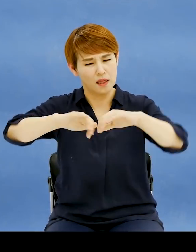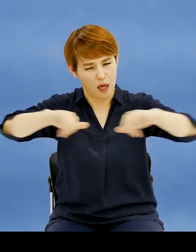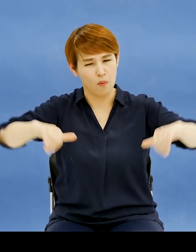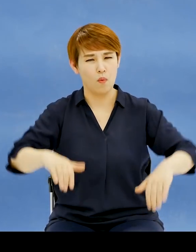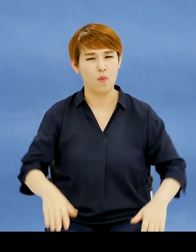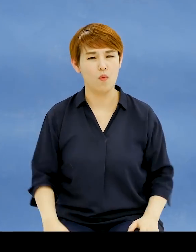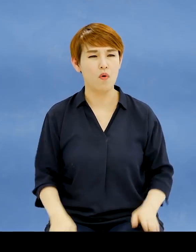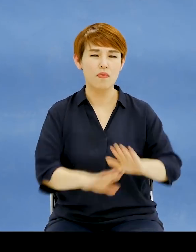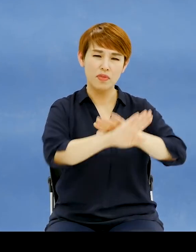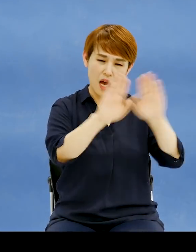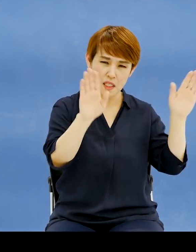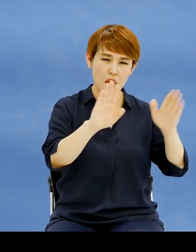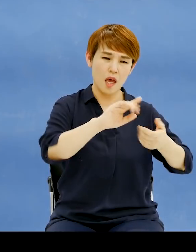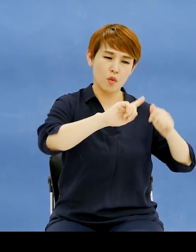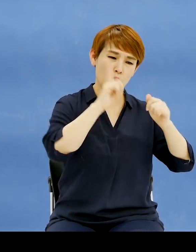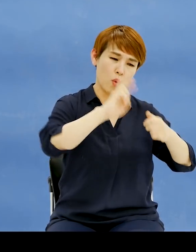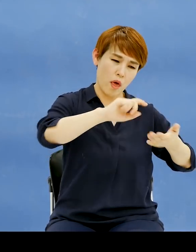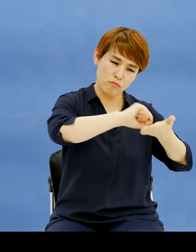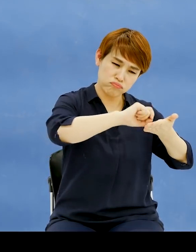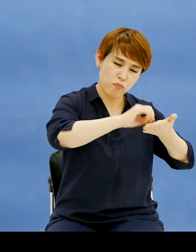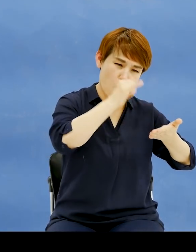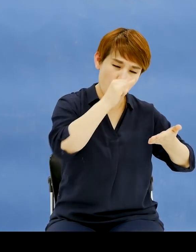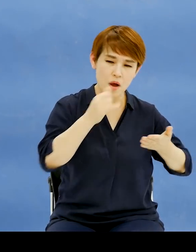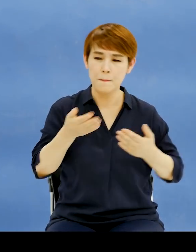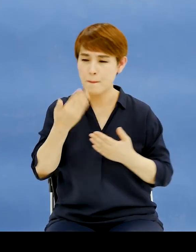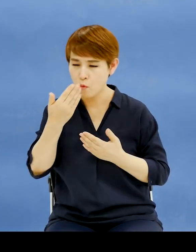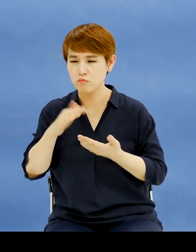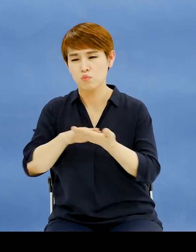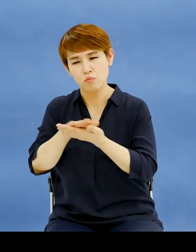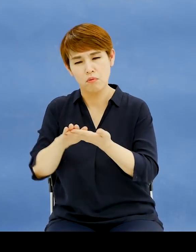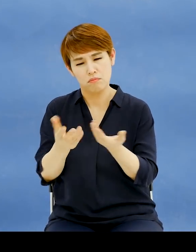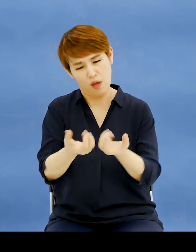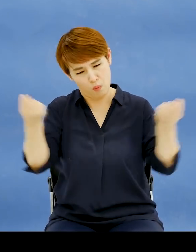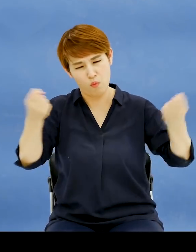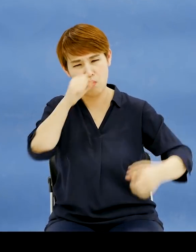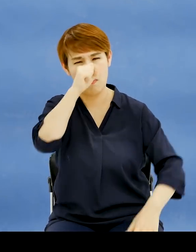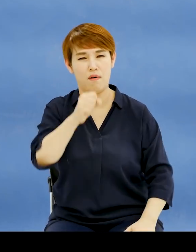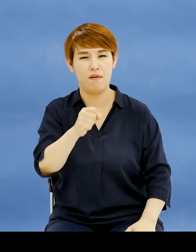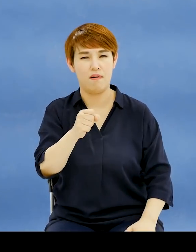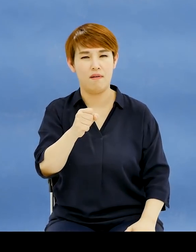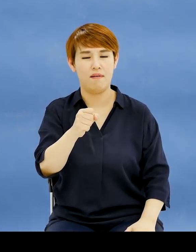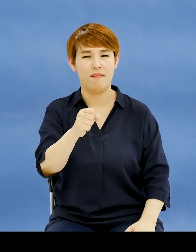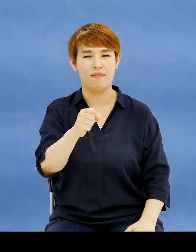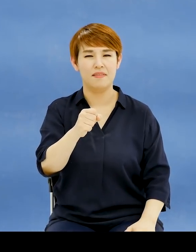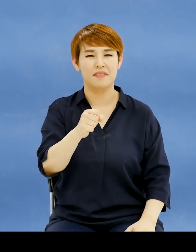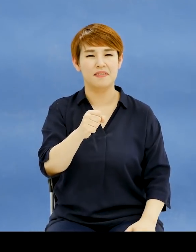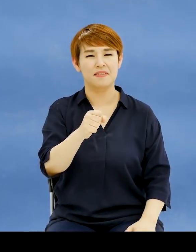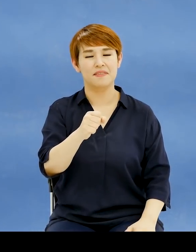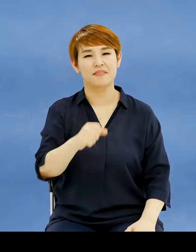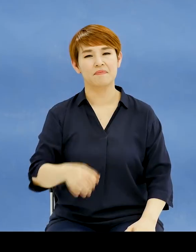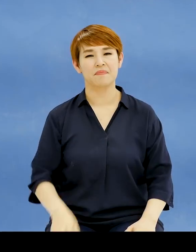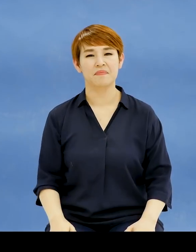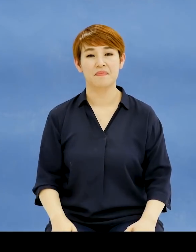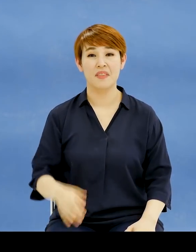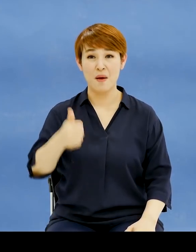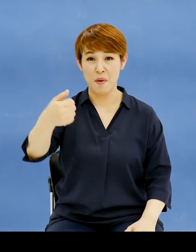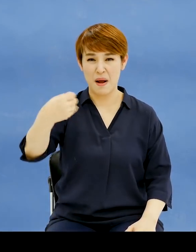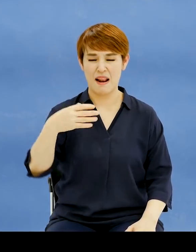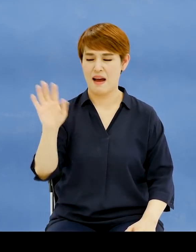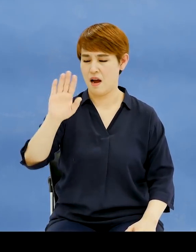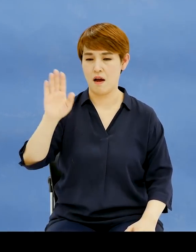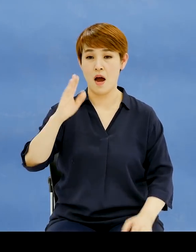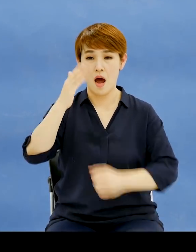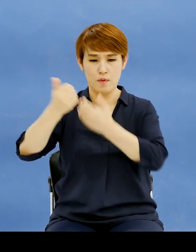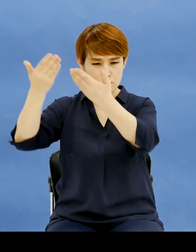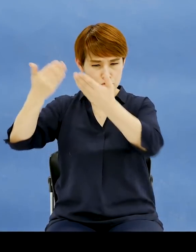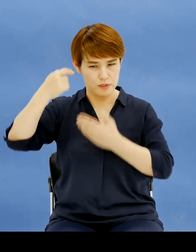쓰는 시간에 쓰시라. 낮에 일하는 시간에 하고 우리 저녁 먹을 땐 저녁 먹고 놀 때는 놀자. 근데 아니 하나님이